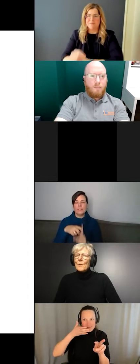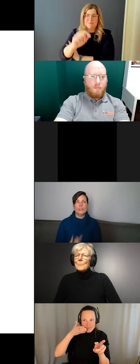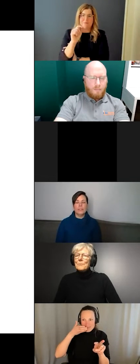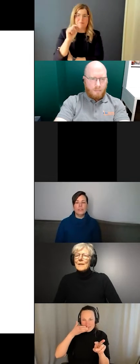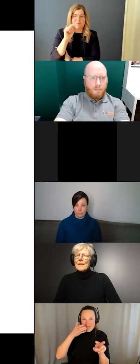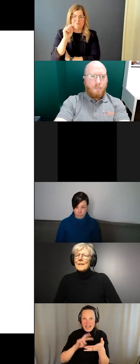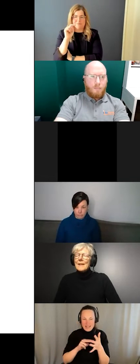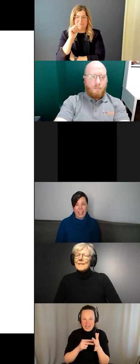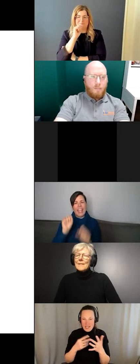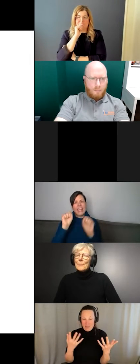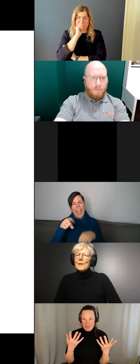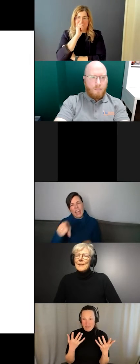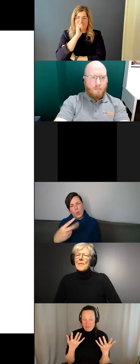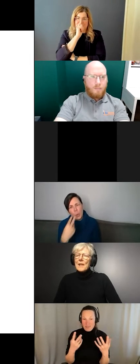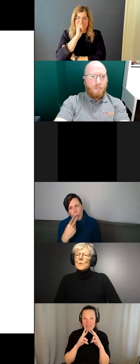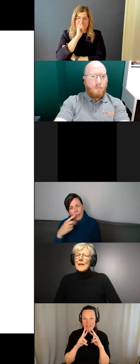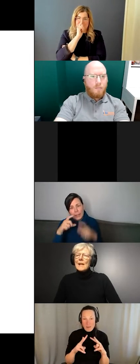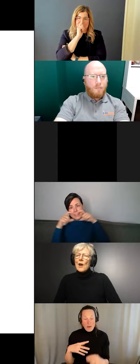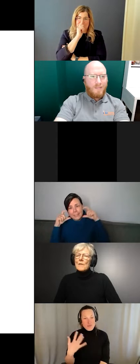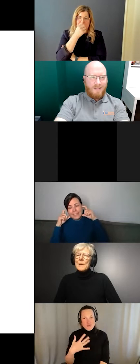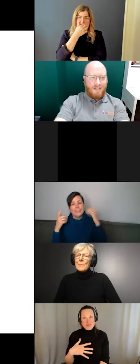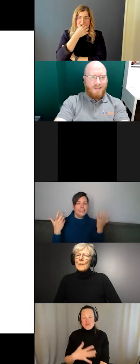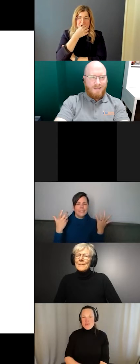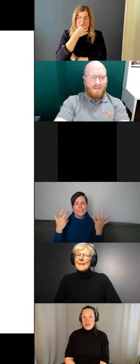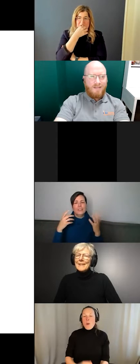on ne peut pas voir le visage des gens du tout parce qu'ils portent des masques.